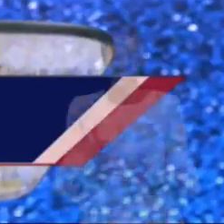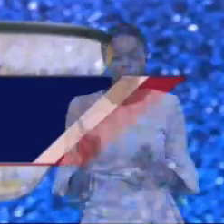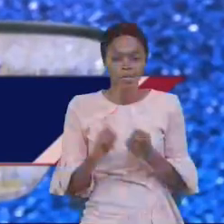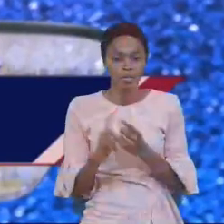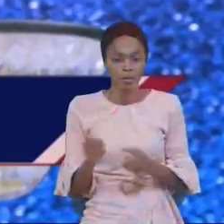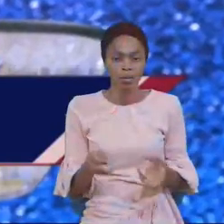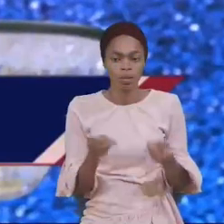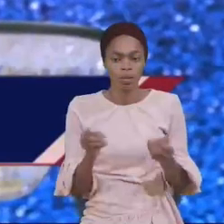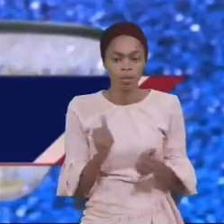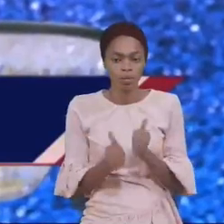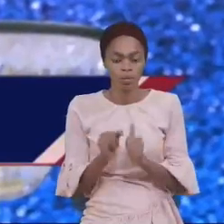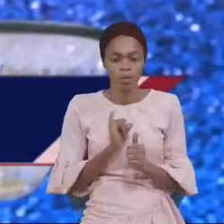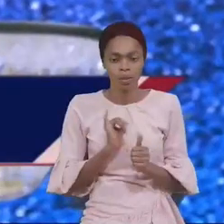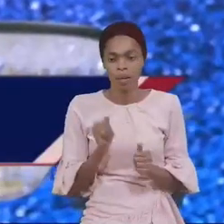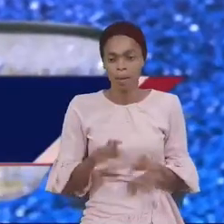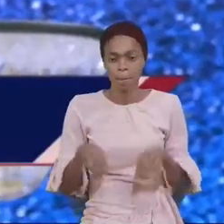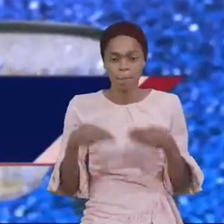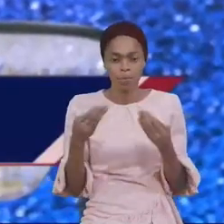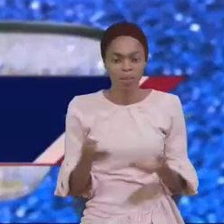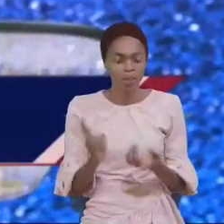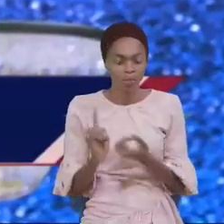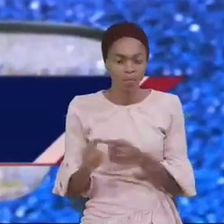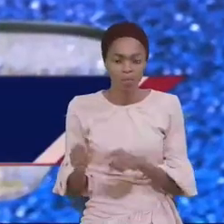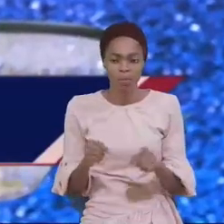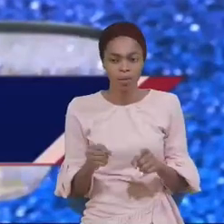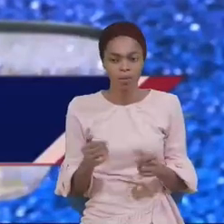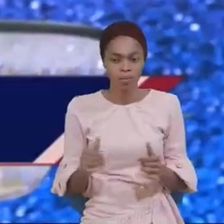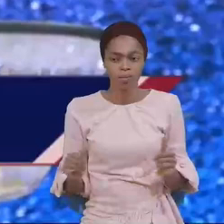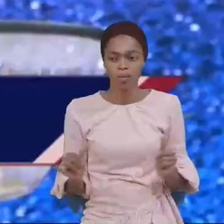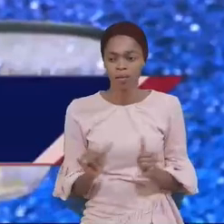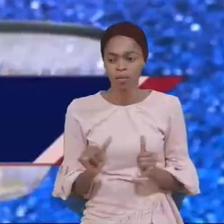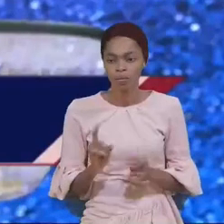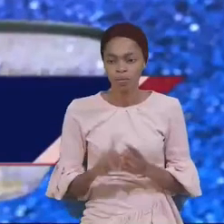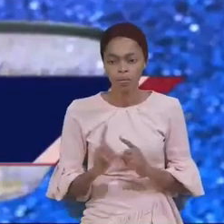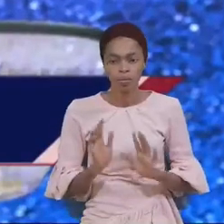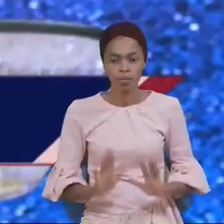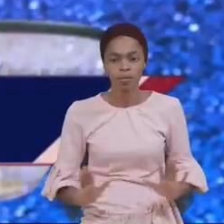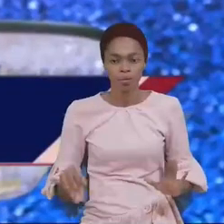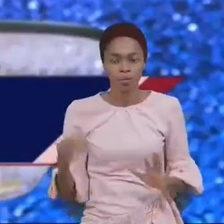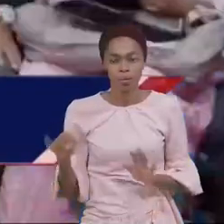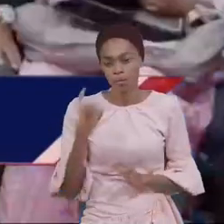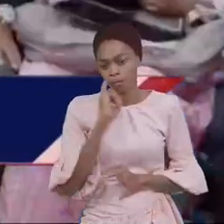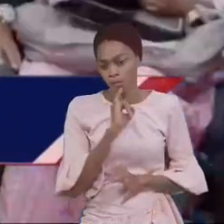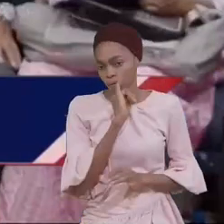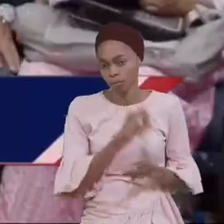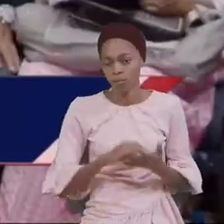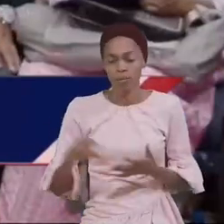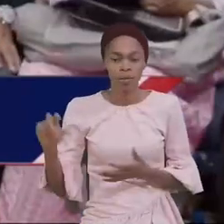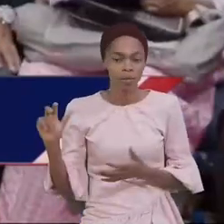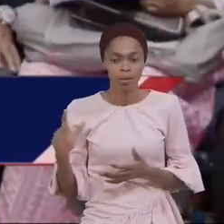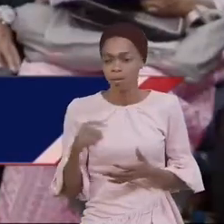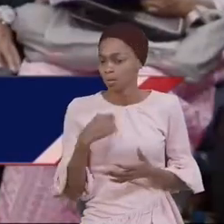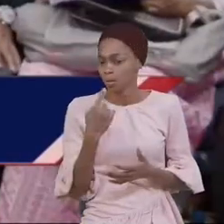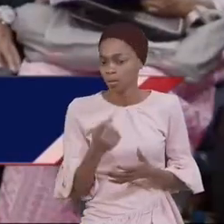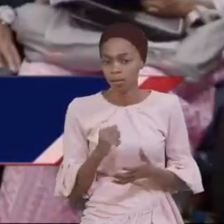pour entrer dans le pays que je donne aux enfants d'Israël. Verset 3 dit,